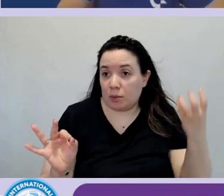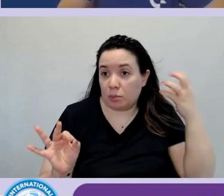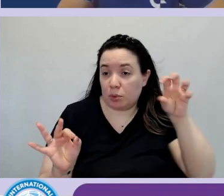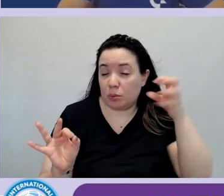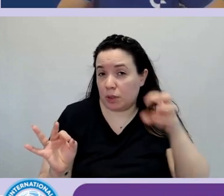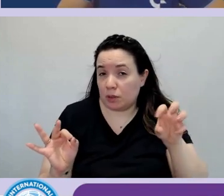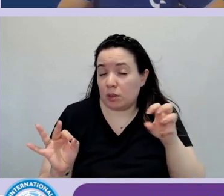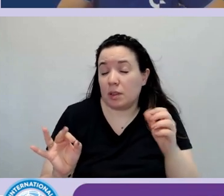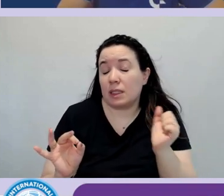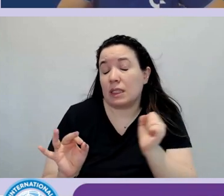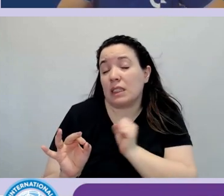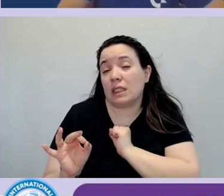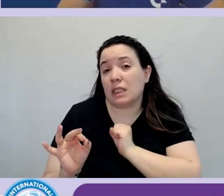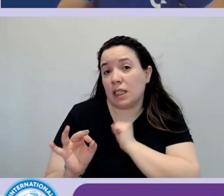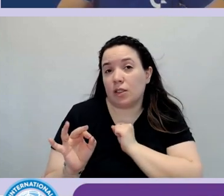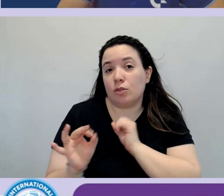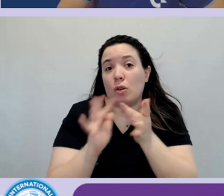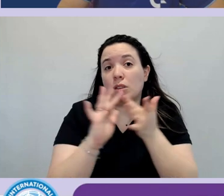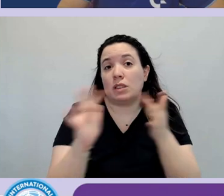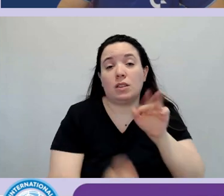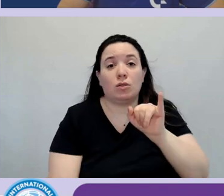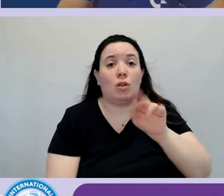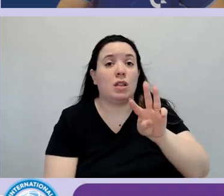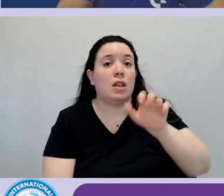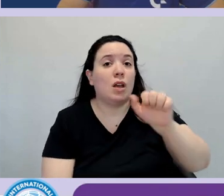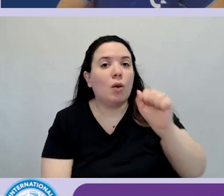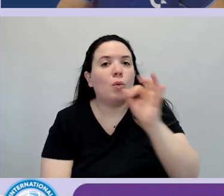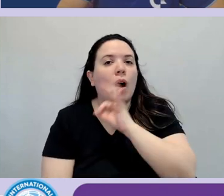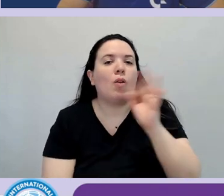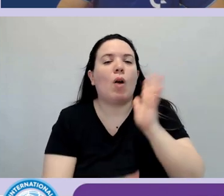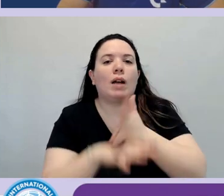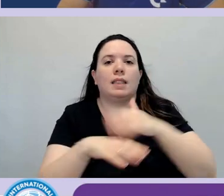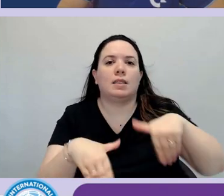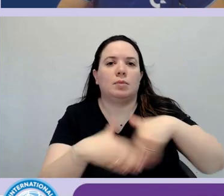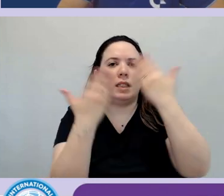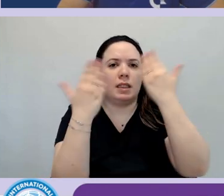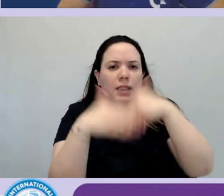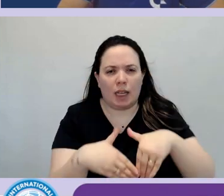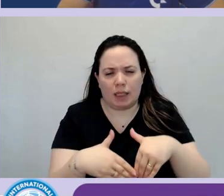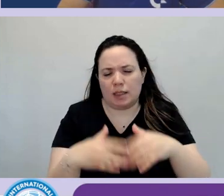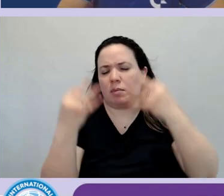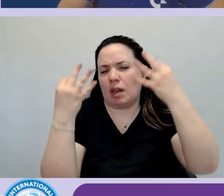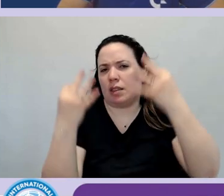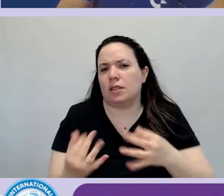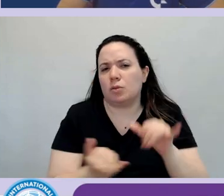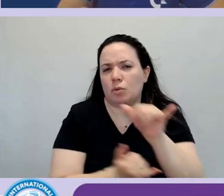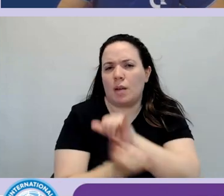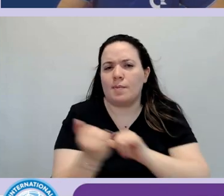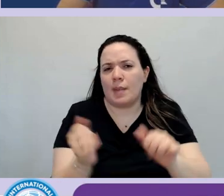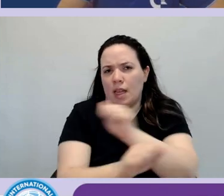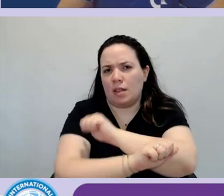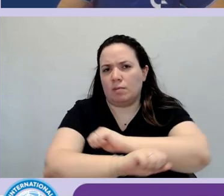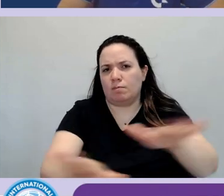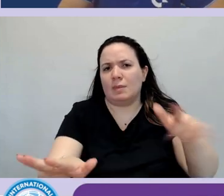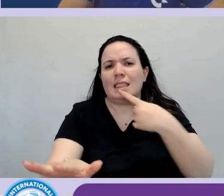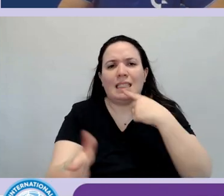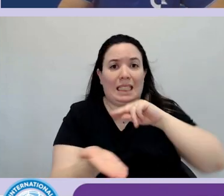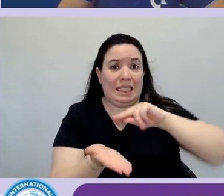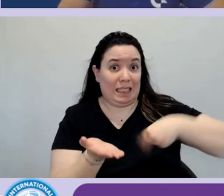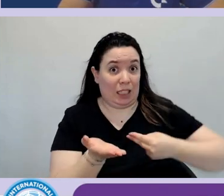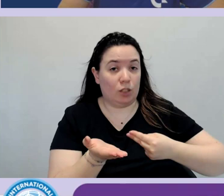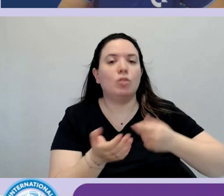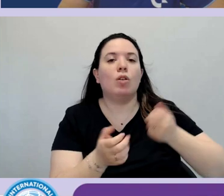Le pubblicheremo presumibilmente o nel sito i o nel sito accessibility Day Comunque lo comunicheremo tramite email a chi si è